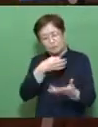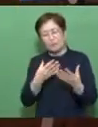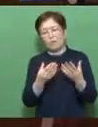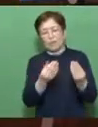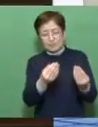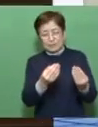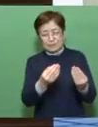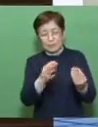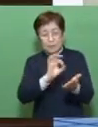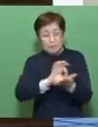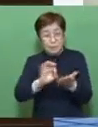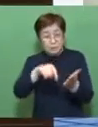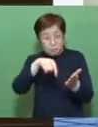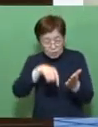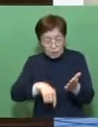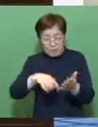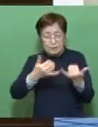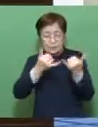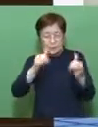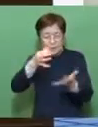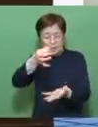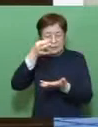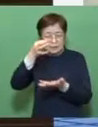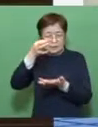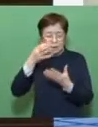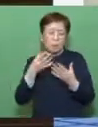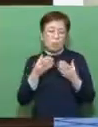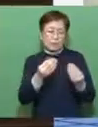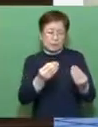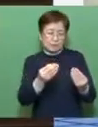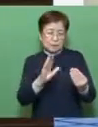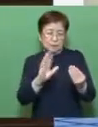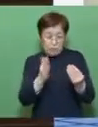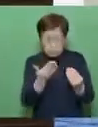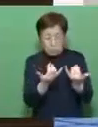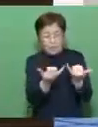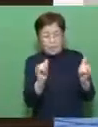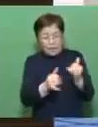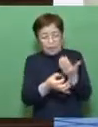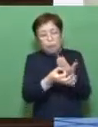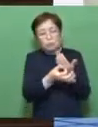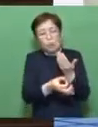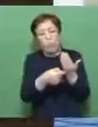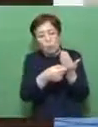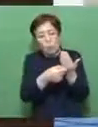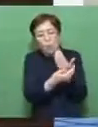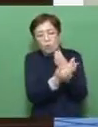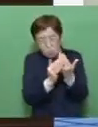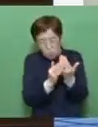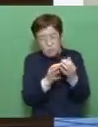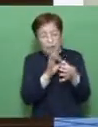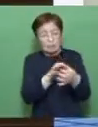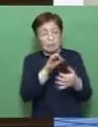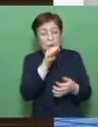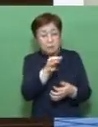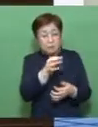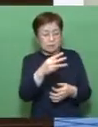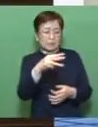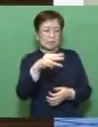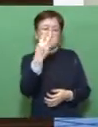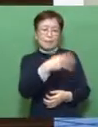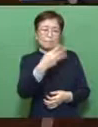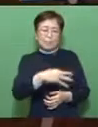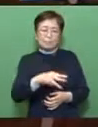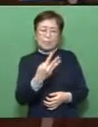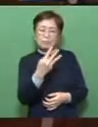ね人件費はま横ばですねほぼはいただ社会保障関経費をご覧ください338円増えてます